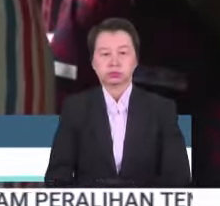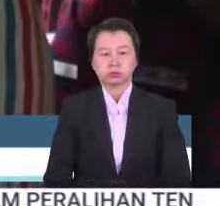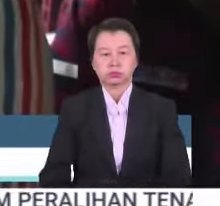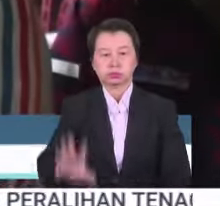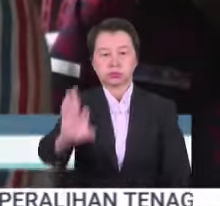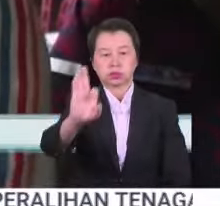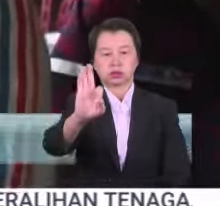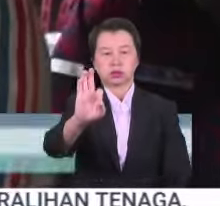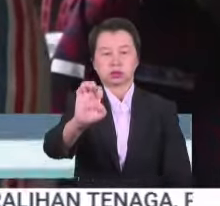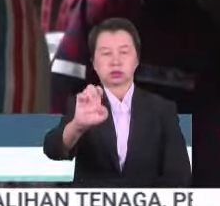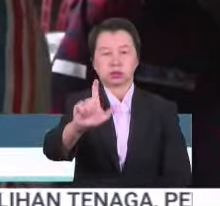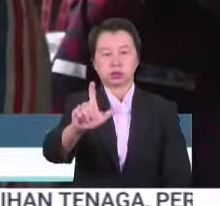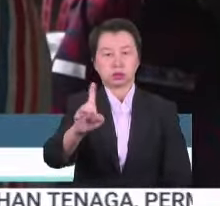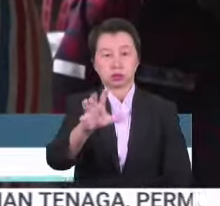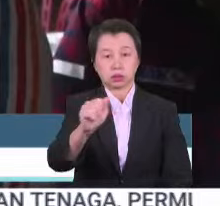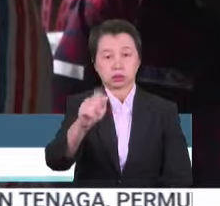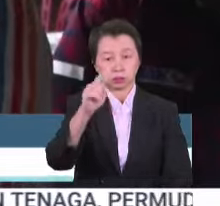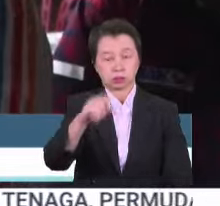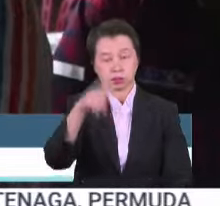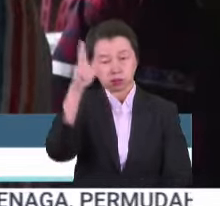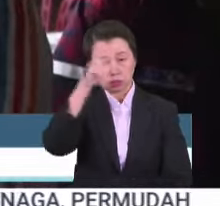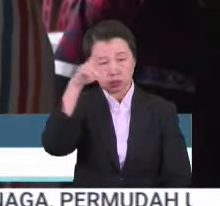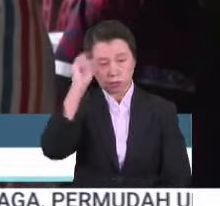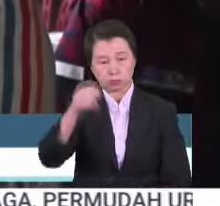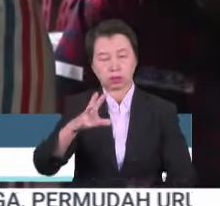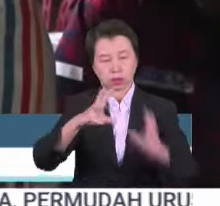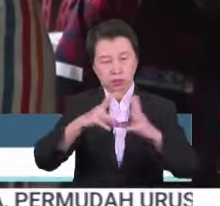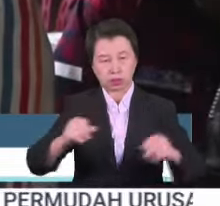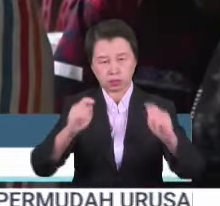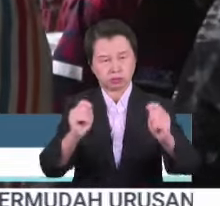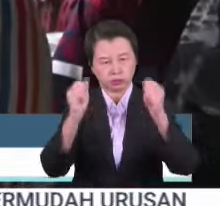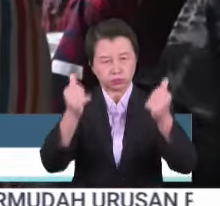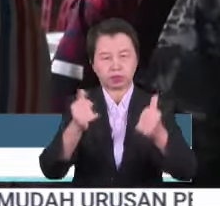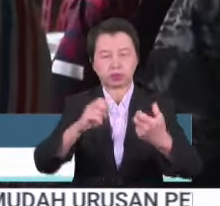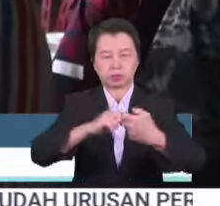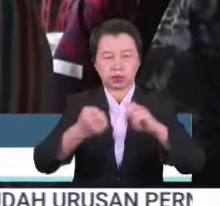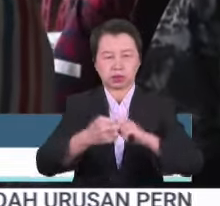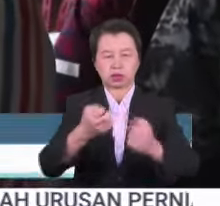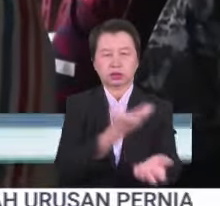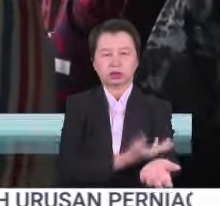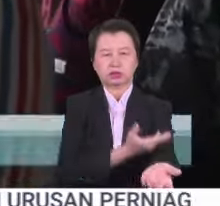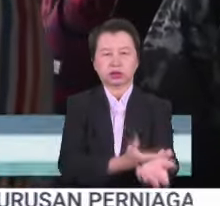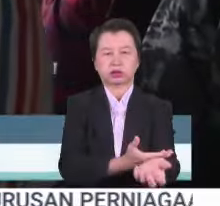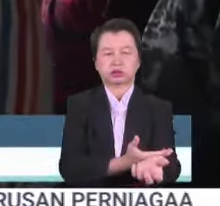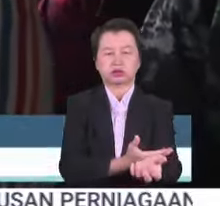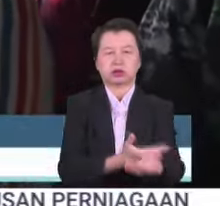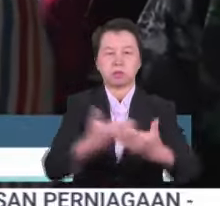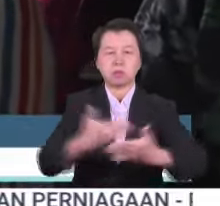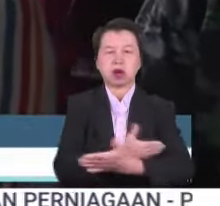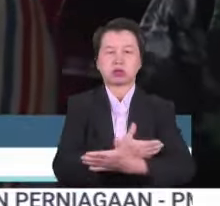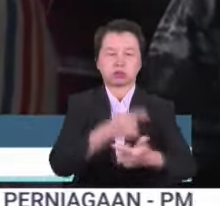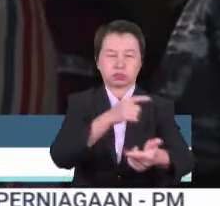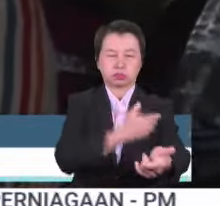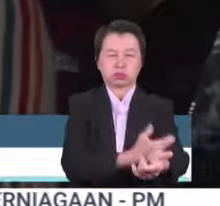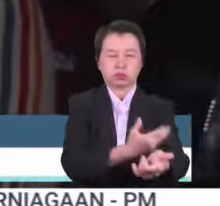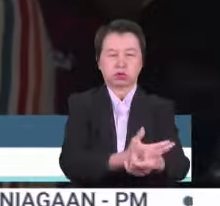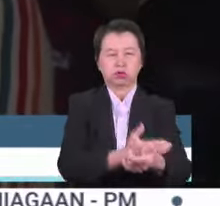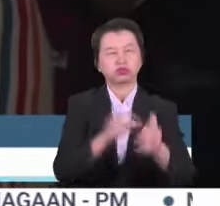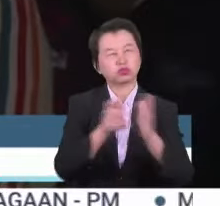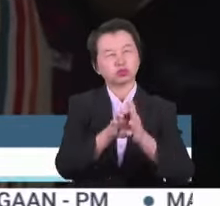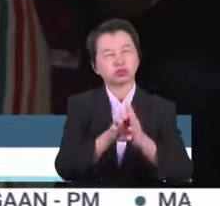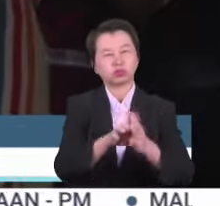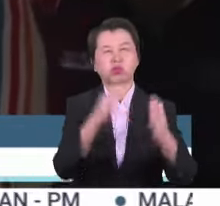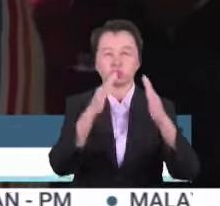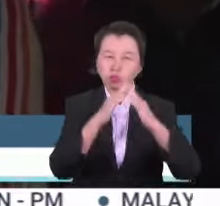Felda ataupun kerajaan negeri ataupun kerajaan persekutuan perlu selesaikan segera masalah generasi baru di negara Felda seperti isu